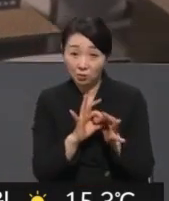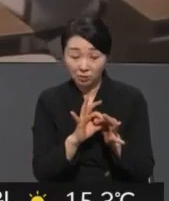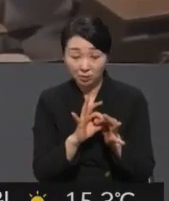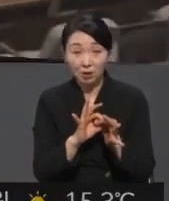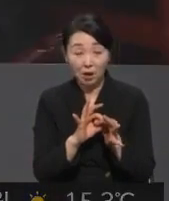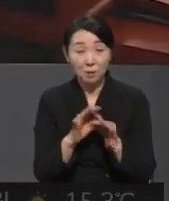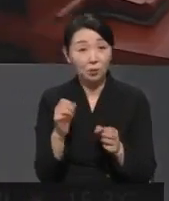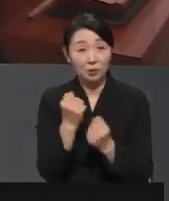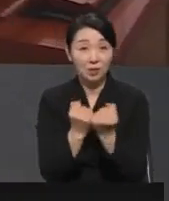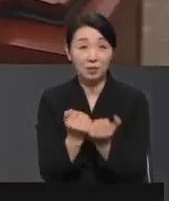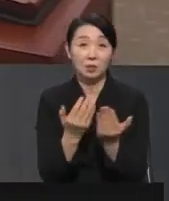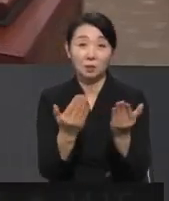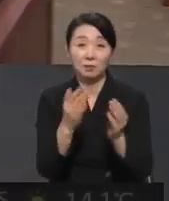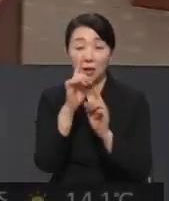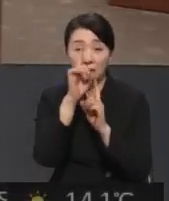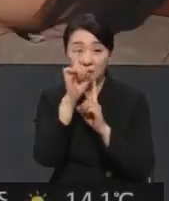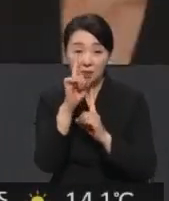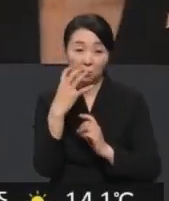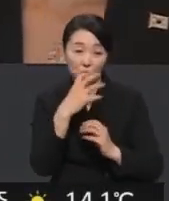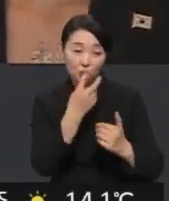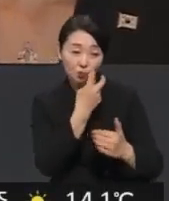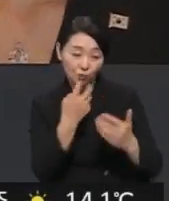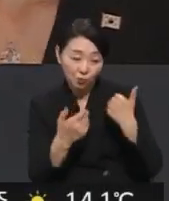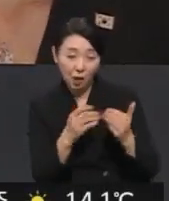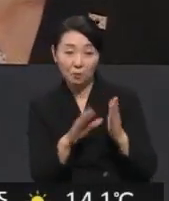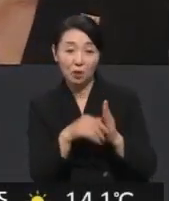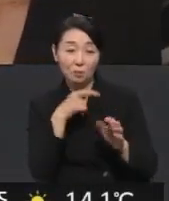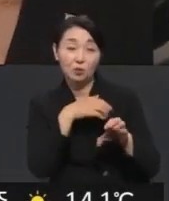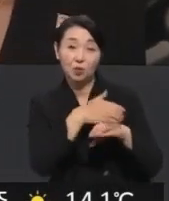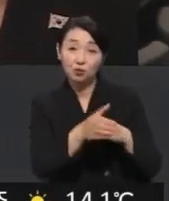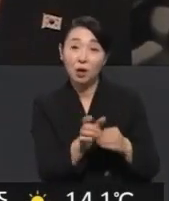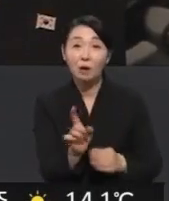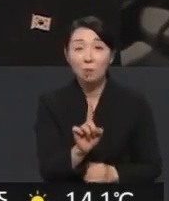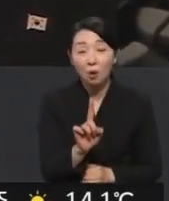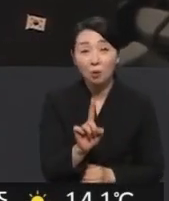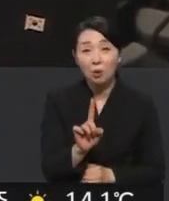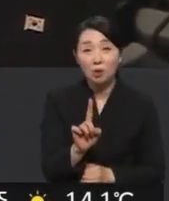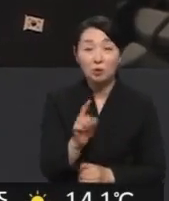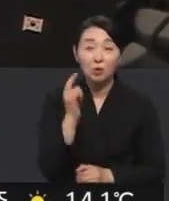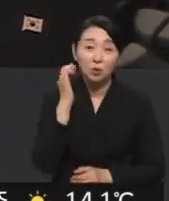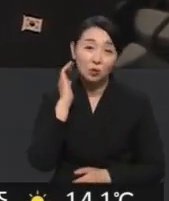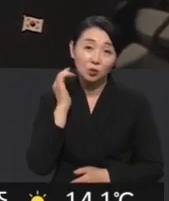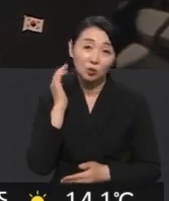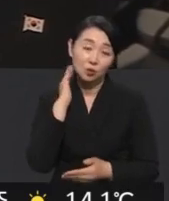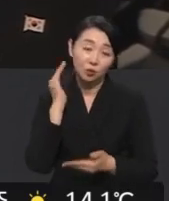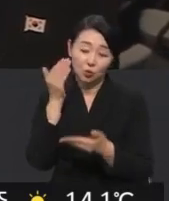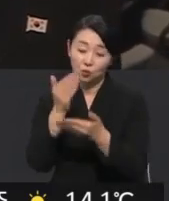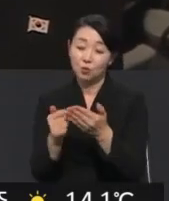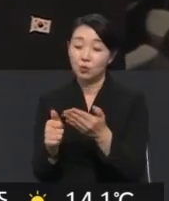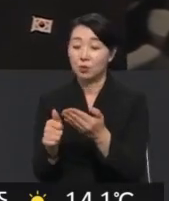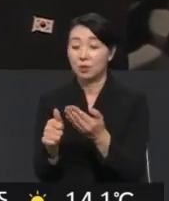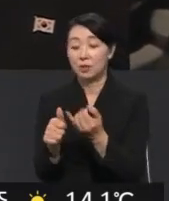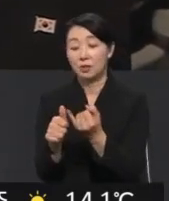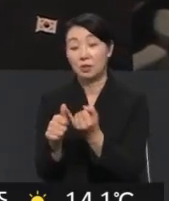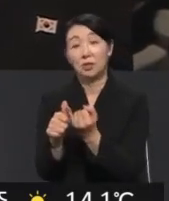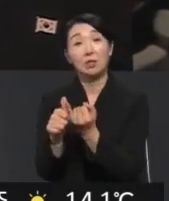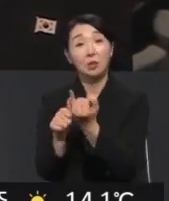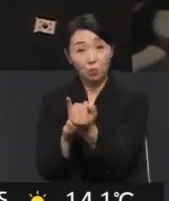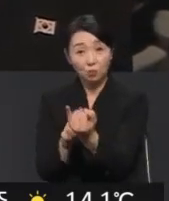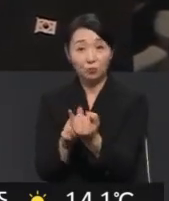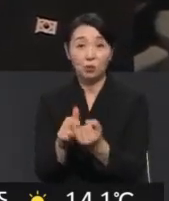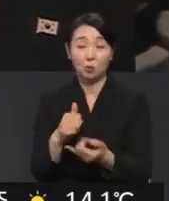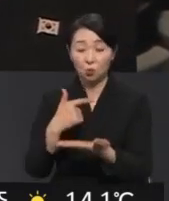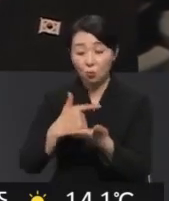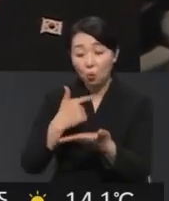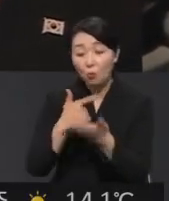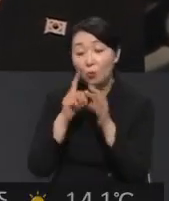해보고요. 이재명 국감에 대항하는 민주당의 카드, 바로 김건희 여사에 대한 의혹 제기입니다. 오늘도 논문 표절